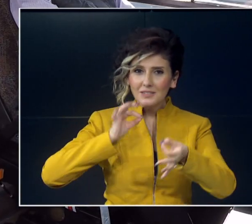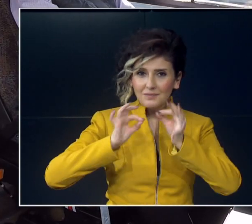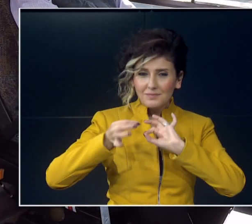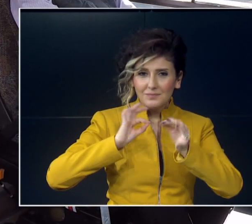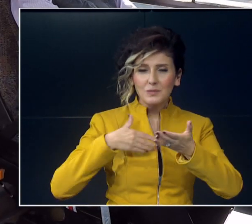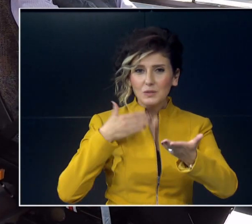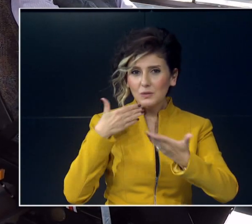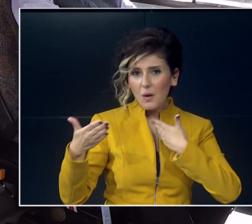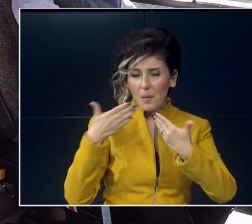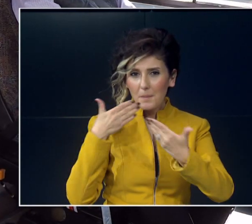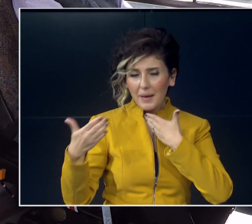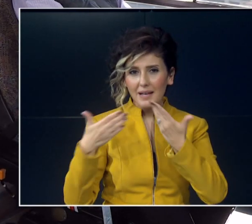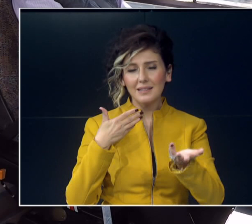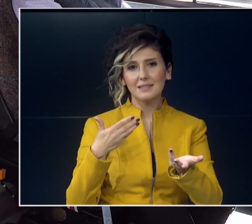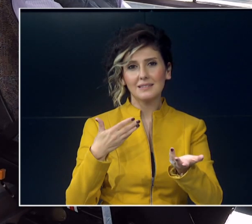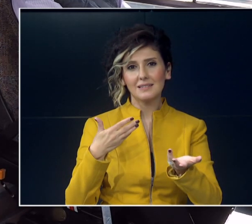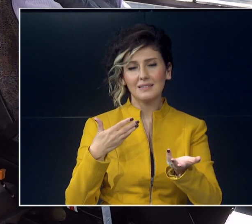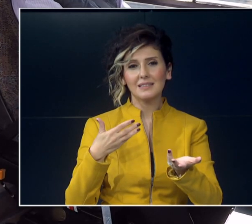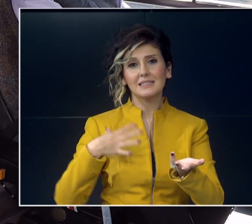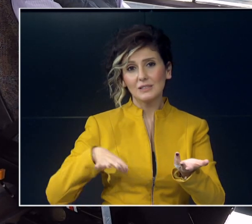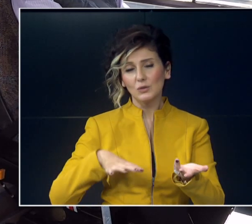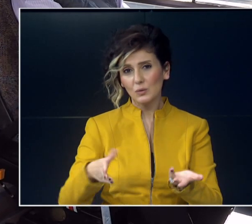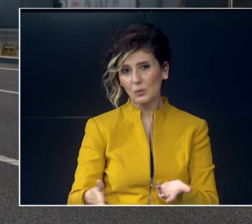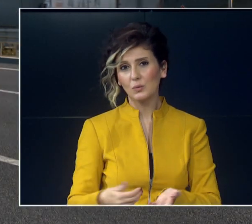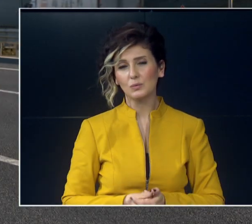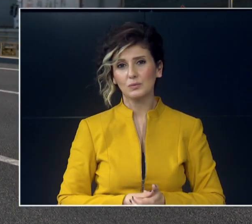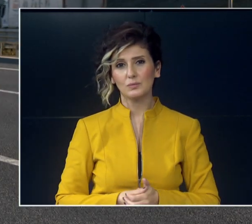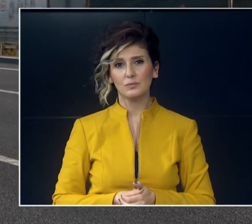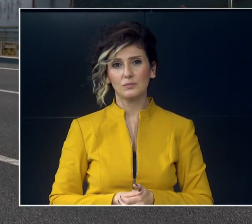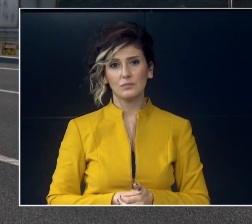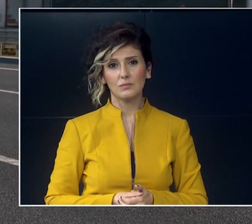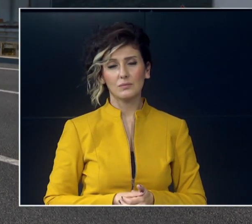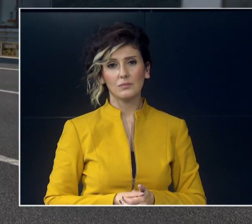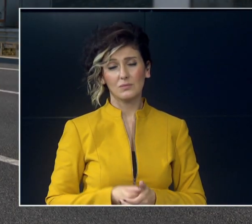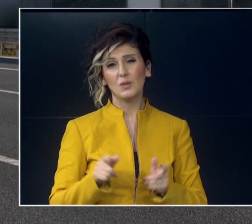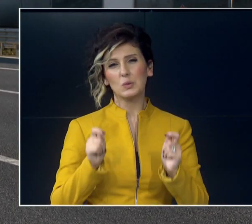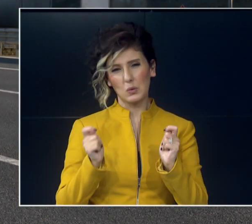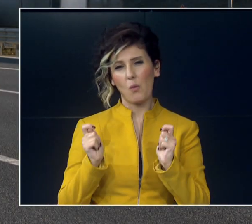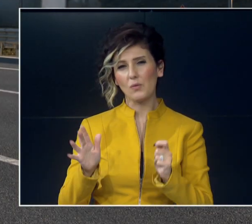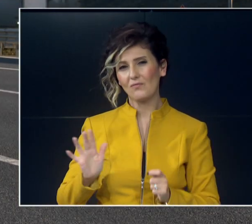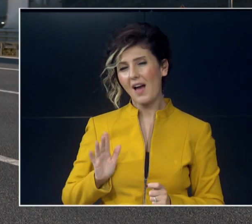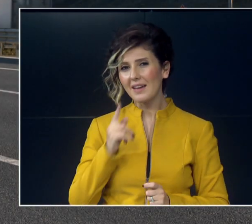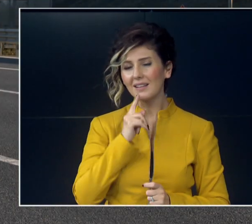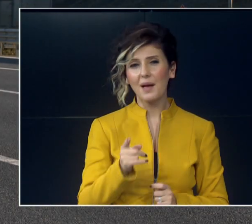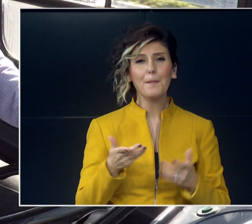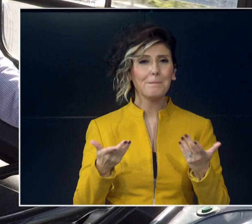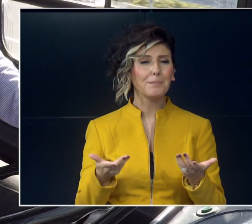sohbet etmek, dertleşmek istiyorsunuz. Öyle zorluklar yaşıyor.